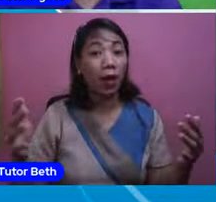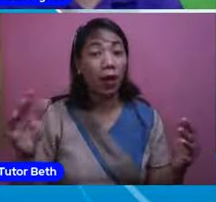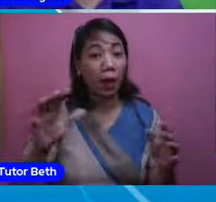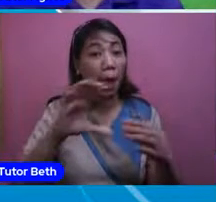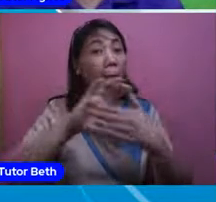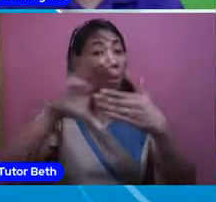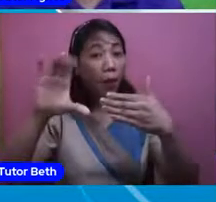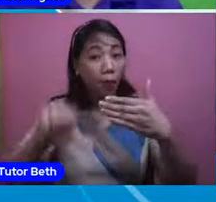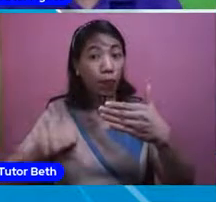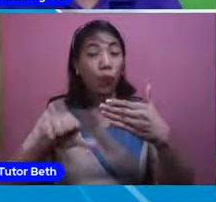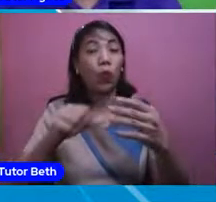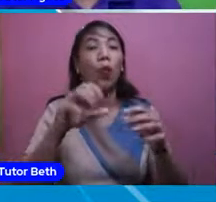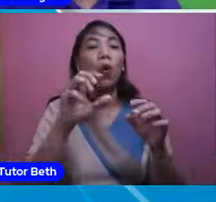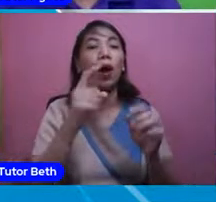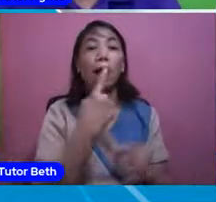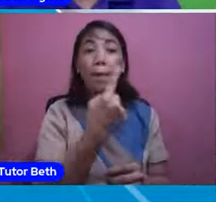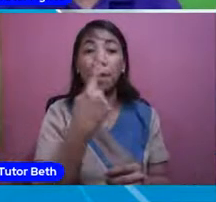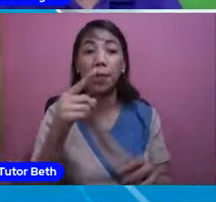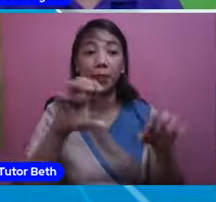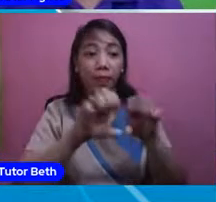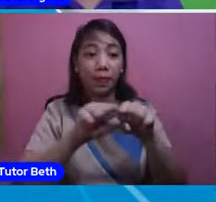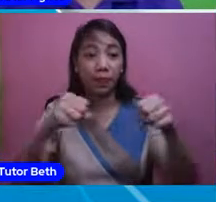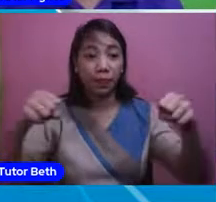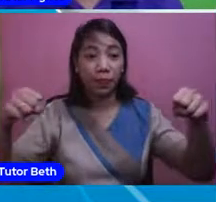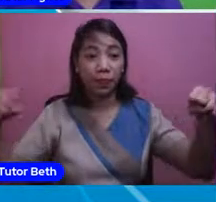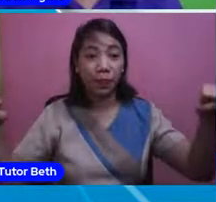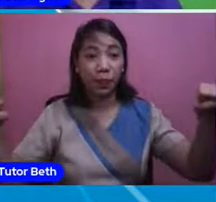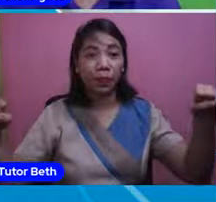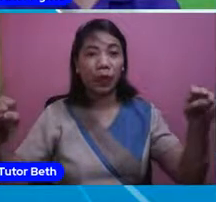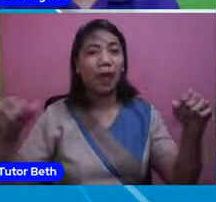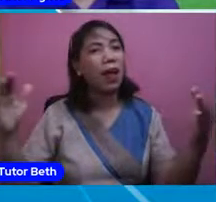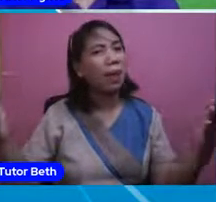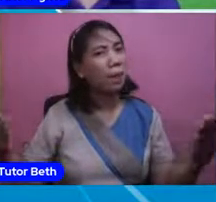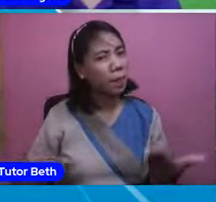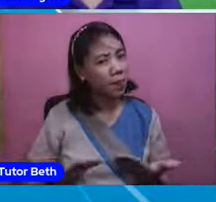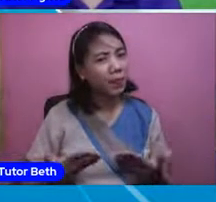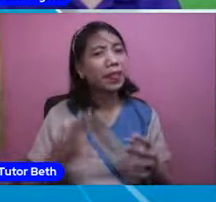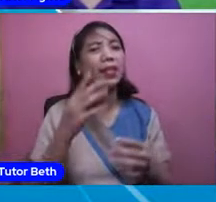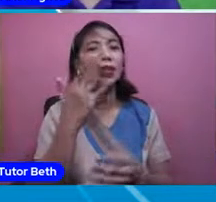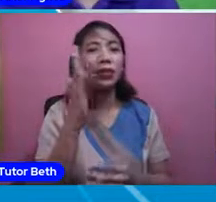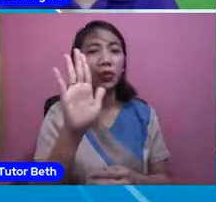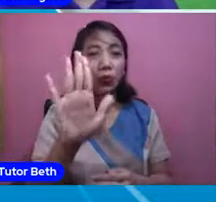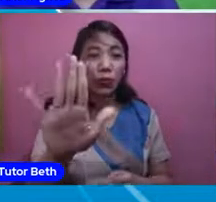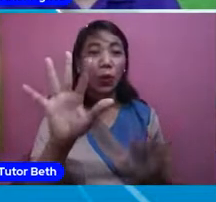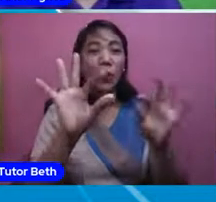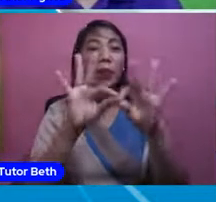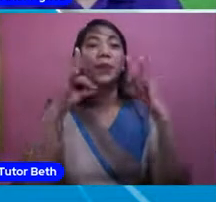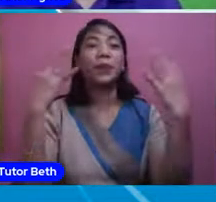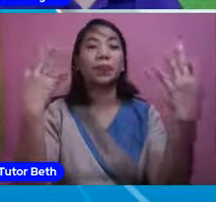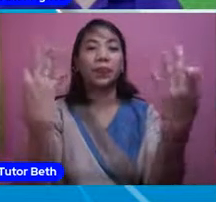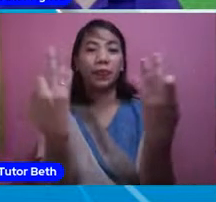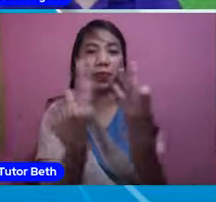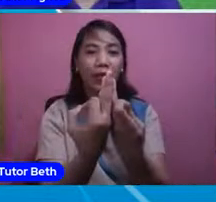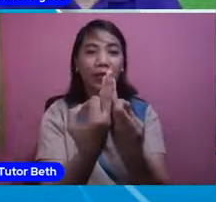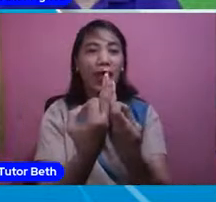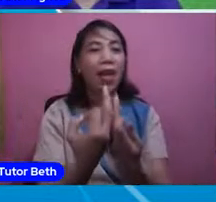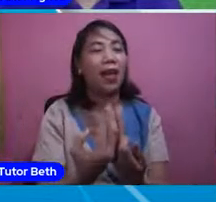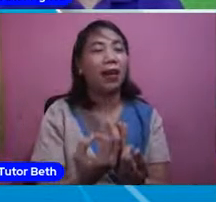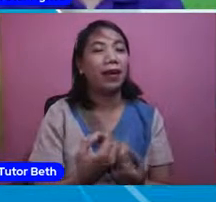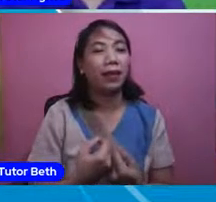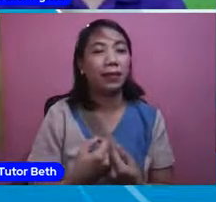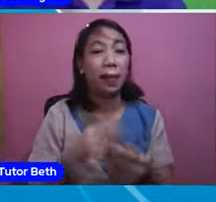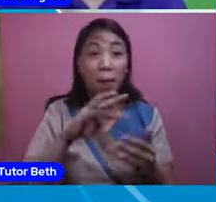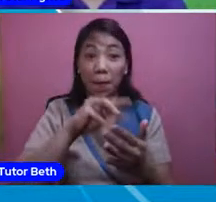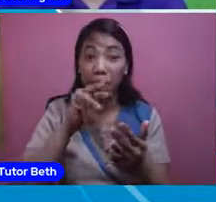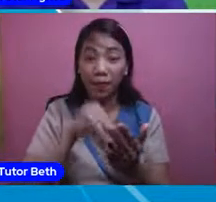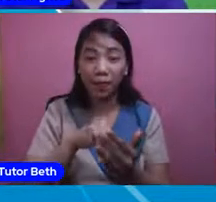pangungusap na nagpapakilala sa inyong pamilya. So, ibig sabihin, sa pamilya